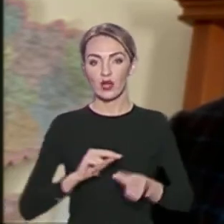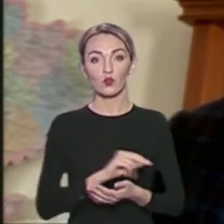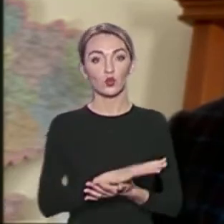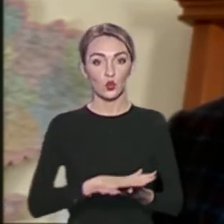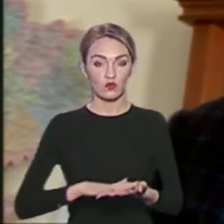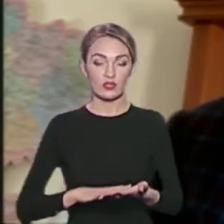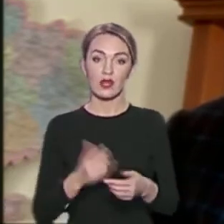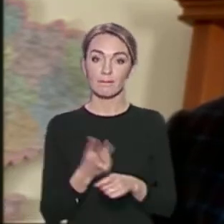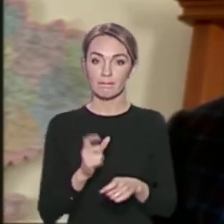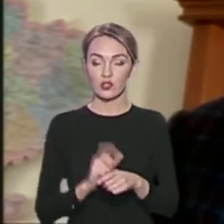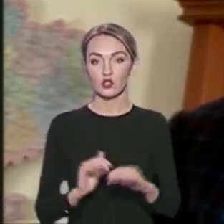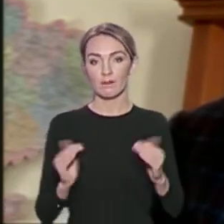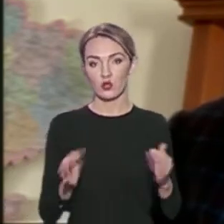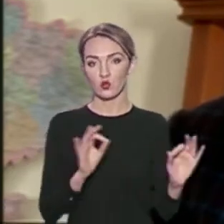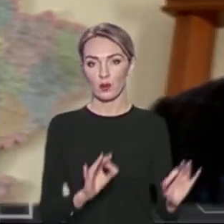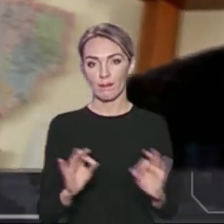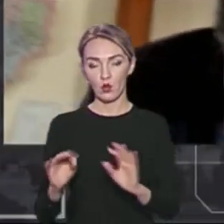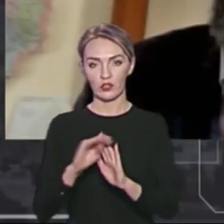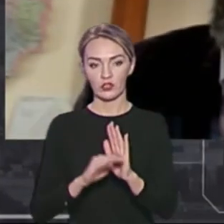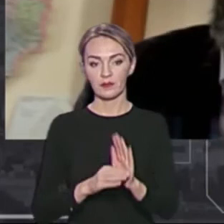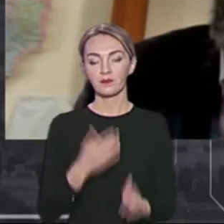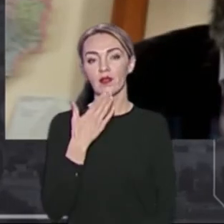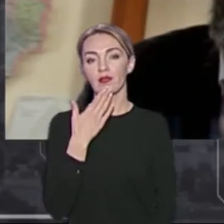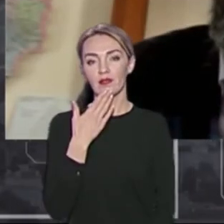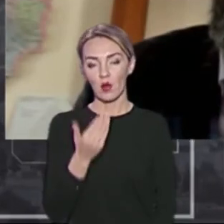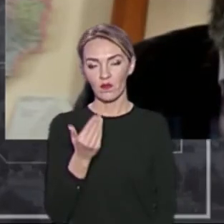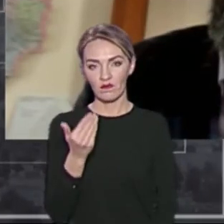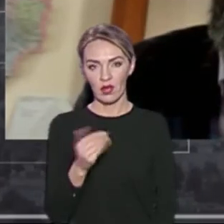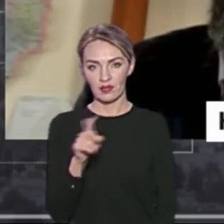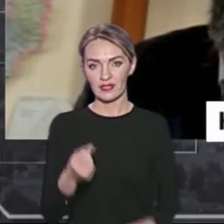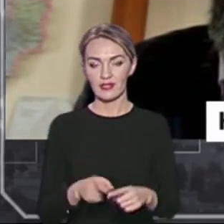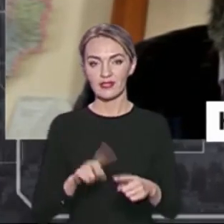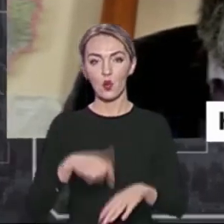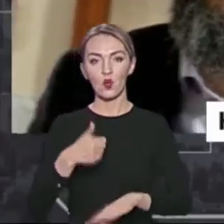продовжується в більш-менш нормальному режимі. І дякуємо вам за це. Максим Нефьодов, голова